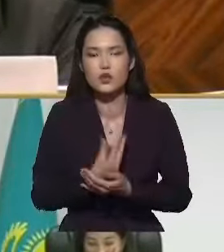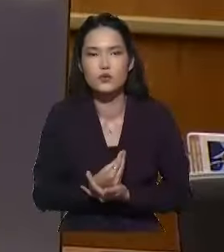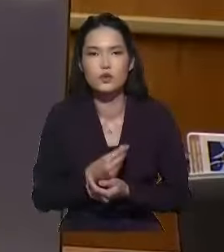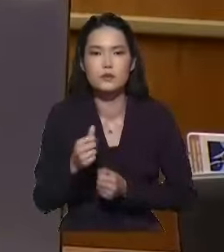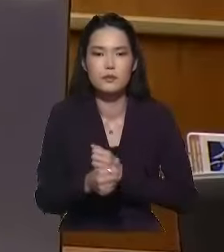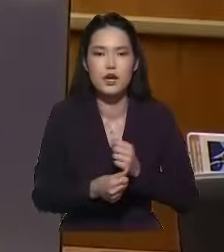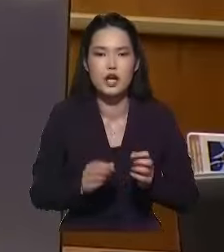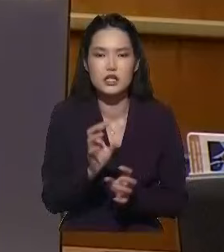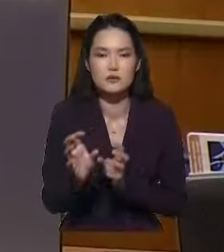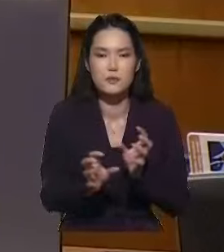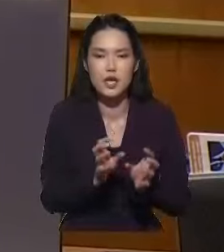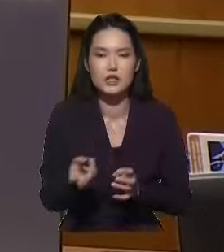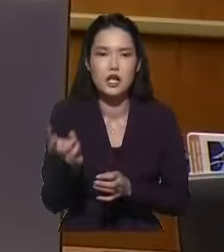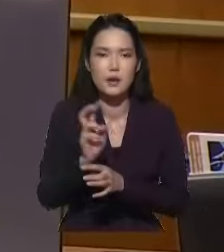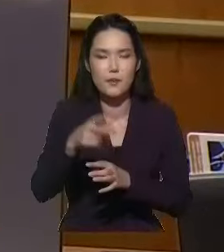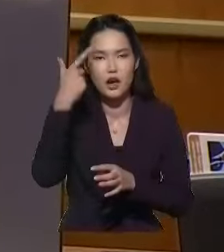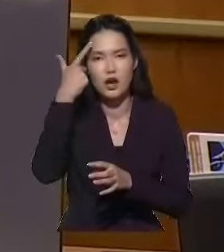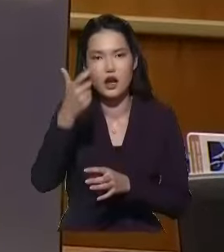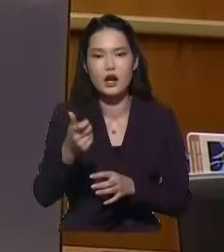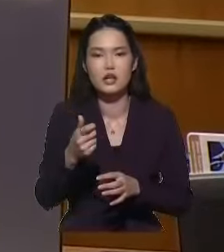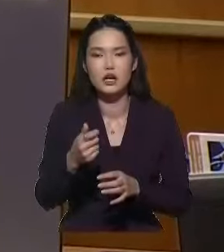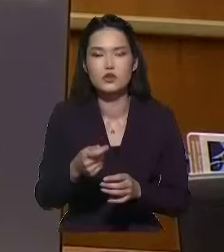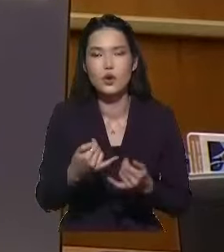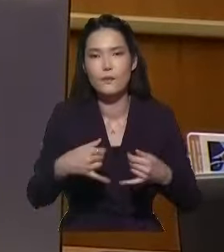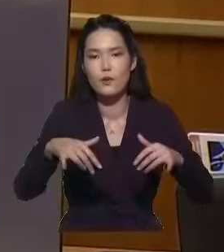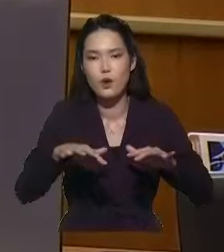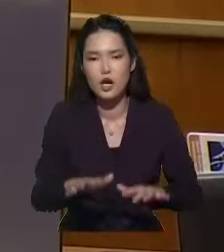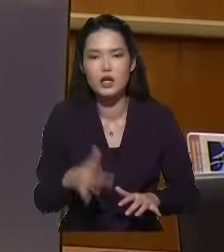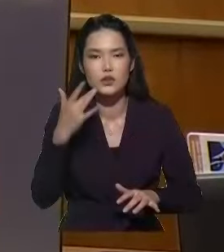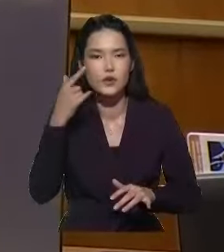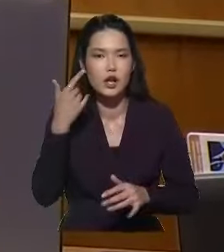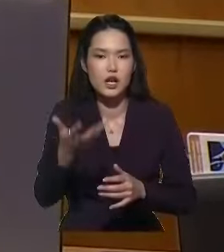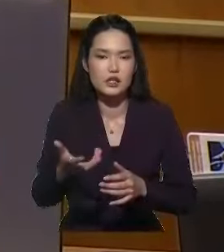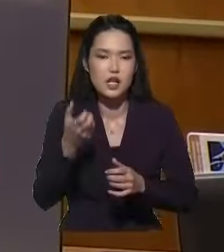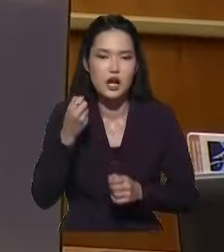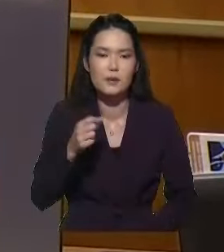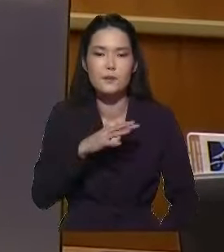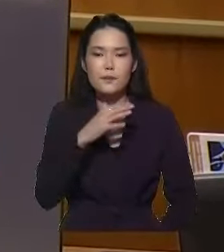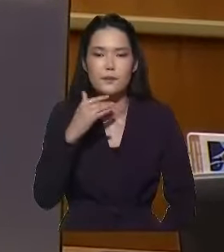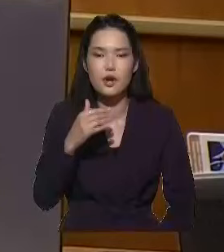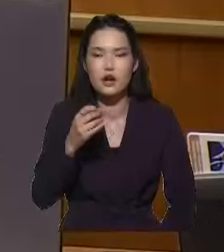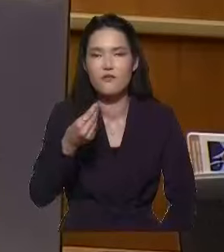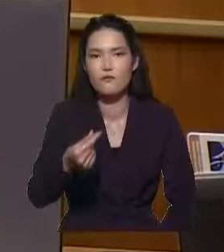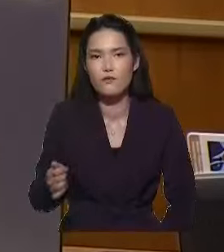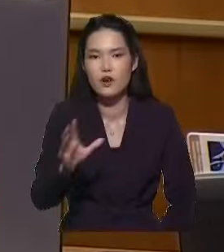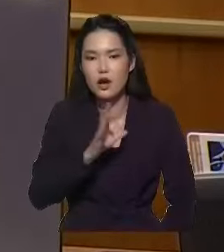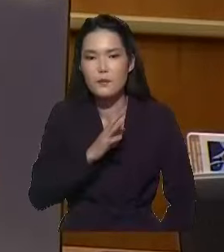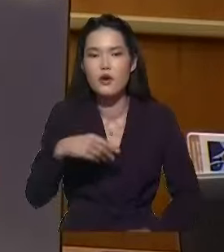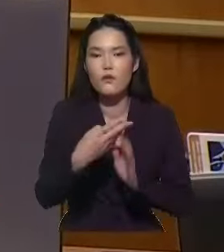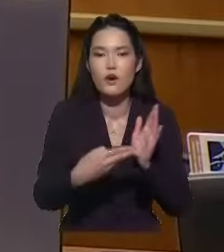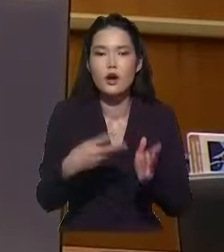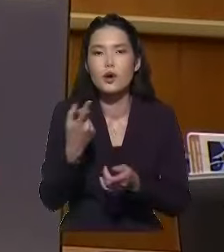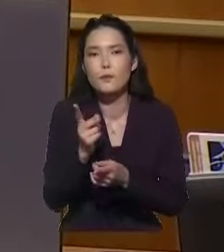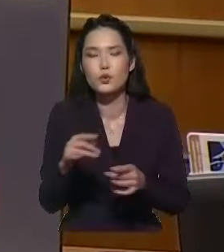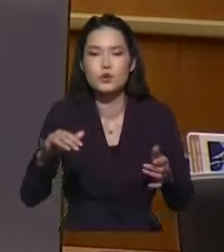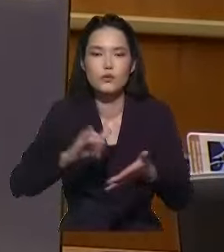опережение. Приходится только вспоминать анекдот про Вовочку, которому мама получила проследить за молоком, а оно выкипело. На вопрос, почему он вовремя не выключил